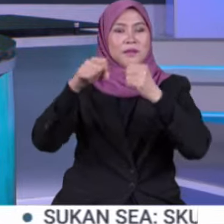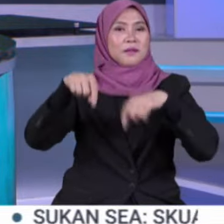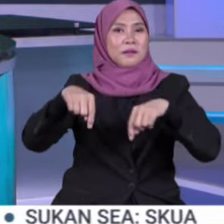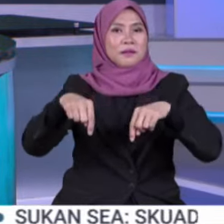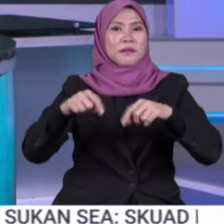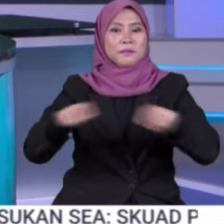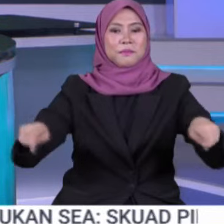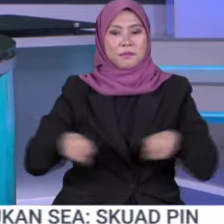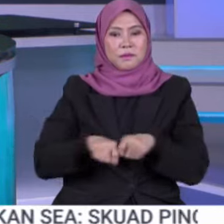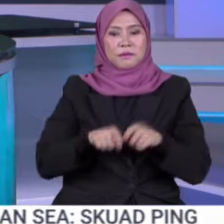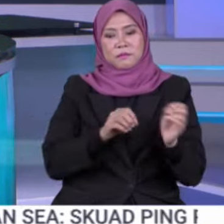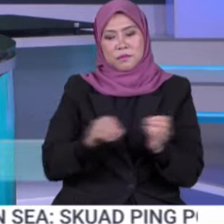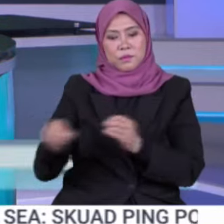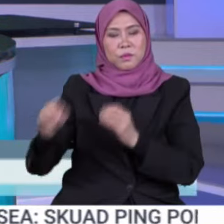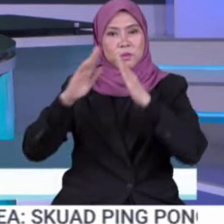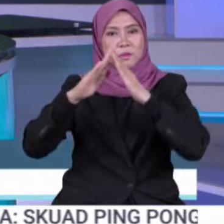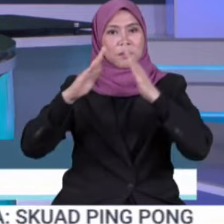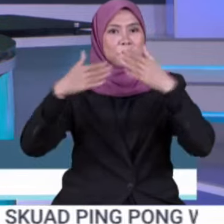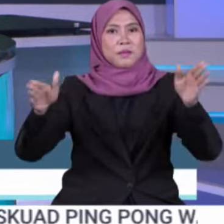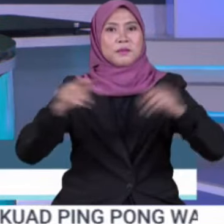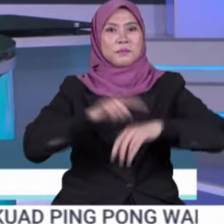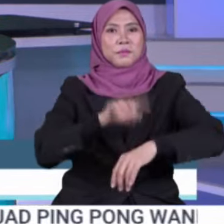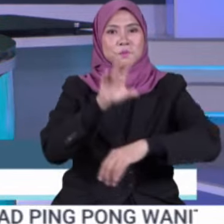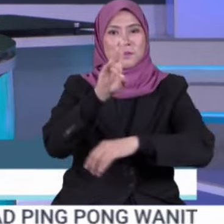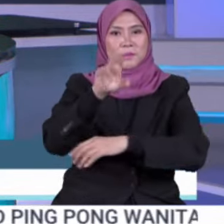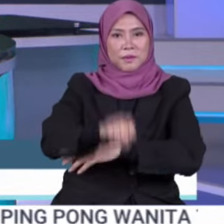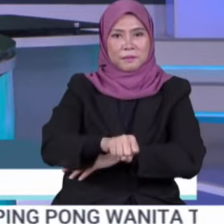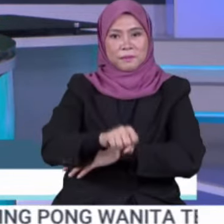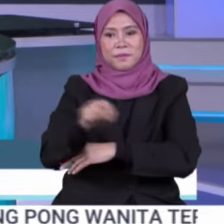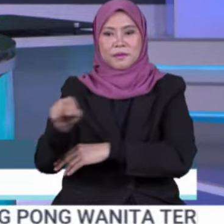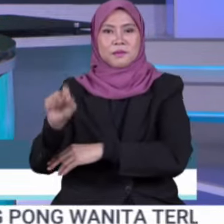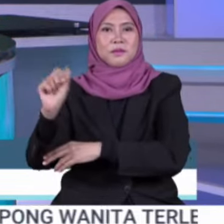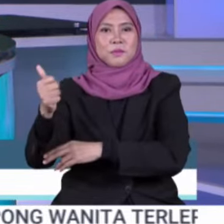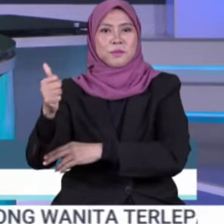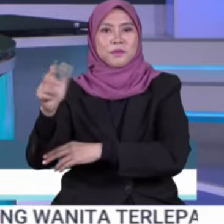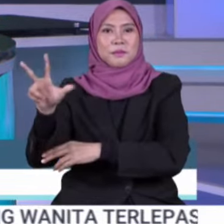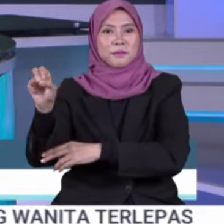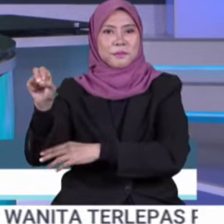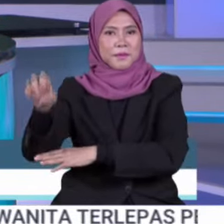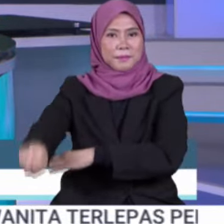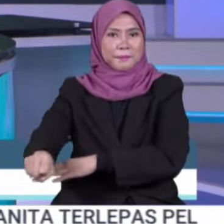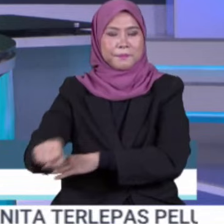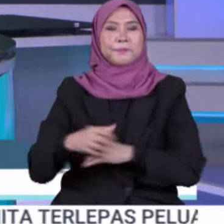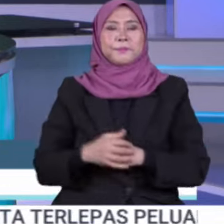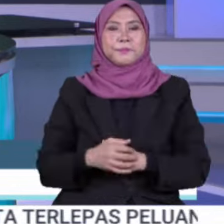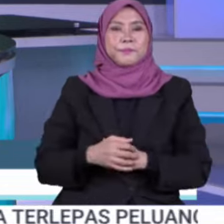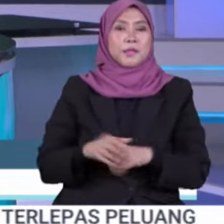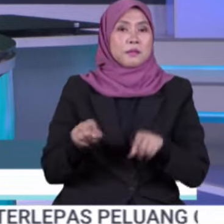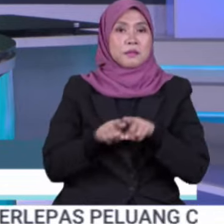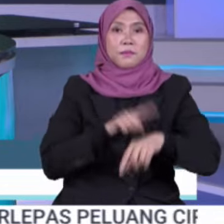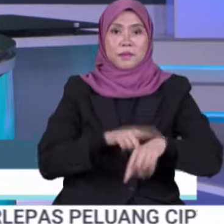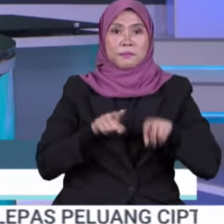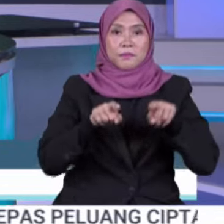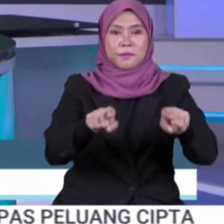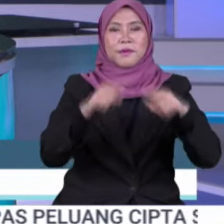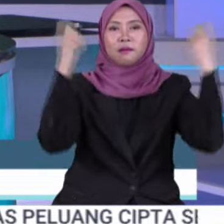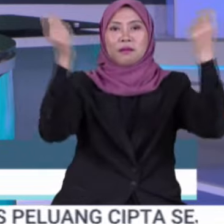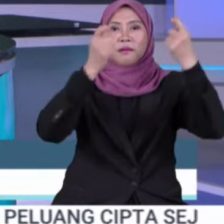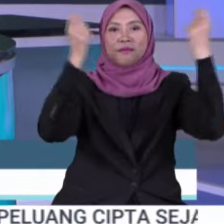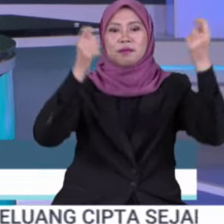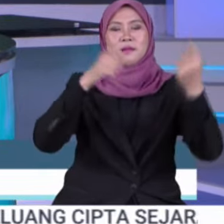lokasinya dengan penganjuran rumah terbuka bermula pukul 7 malam hingga 10.30 malam. Serentak dengan itu juga, Karnival Alam